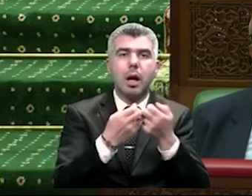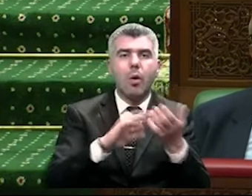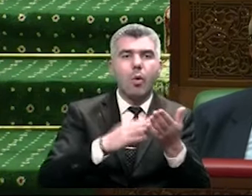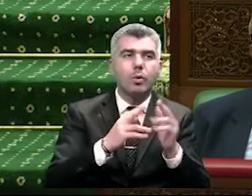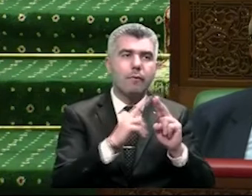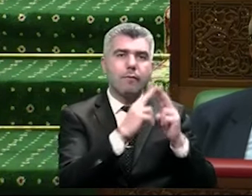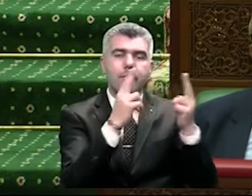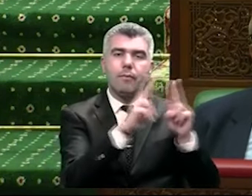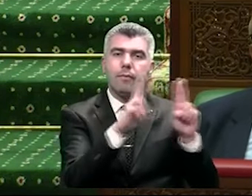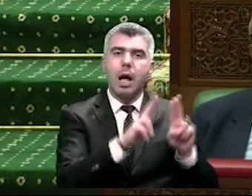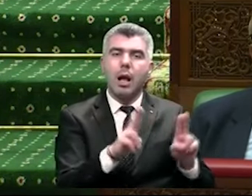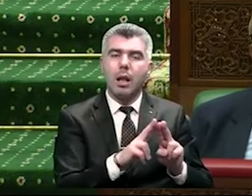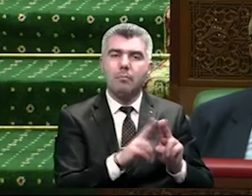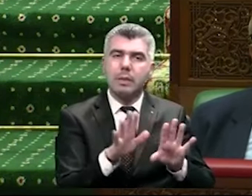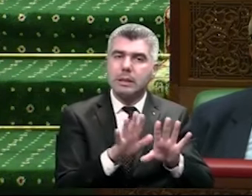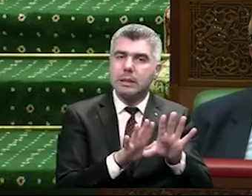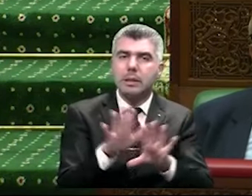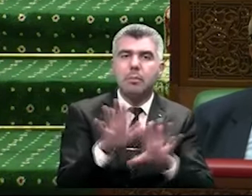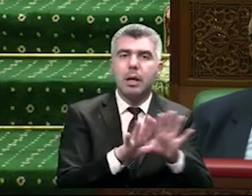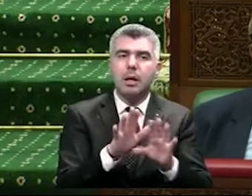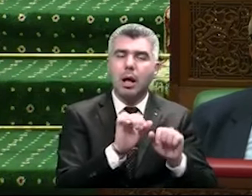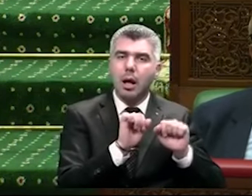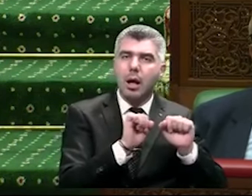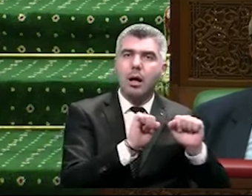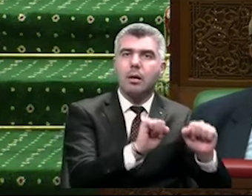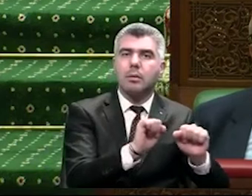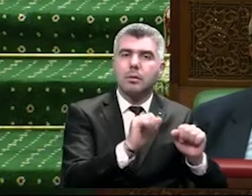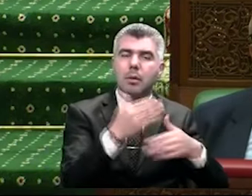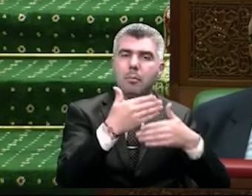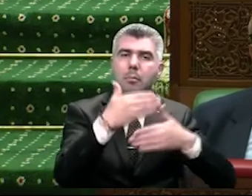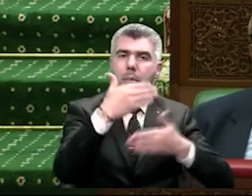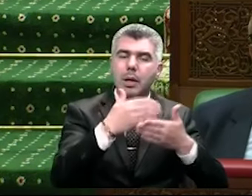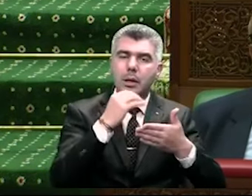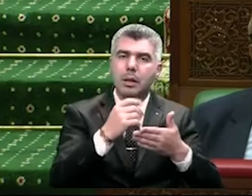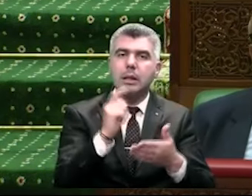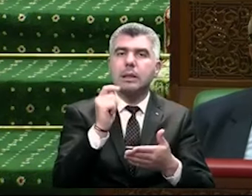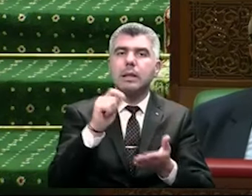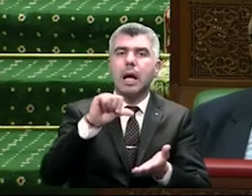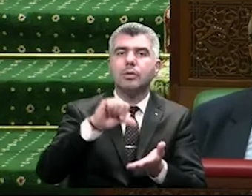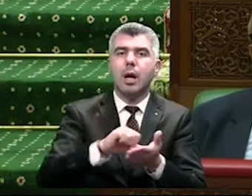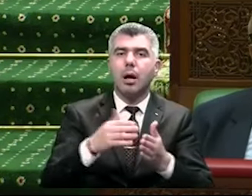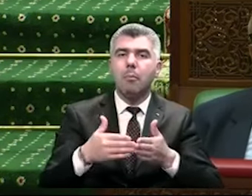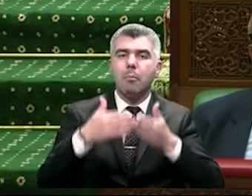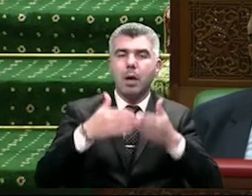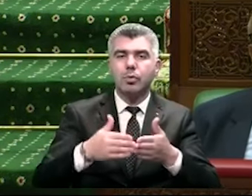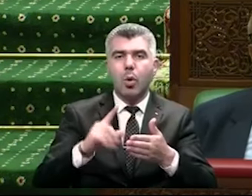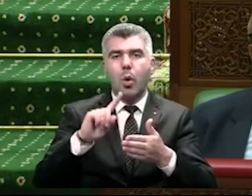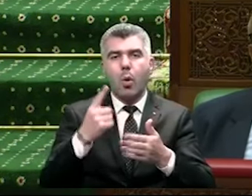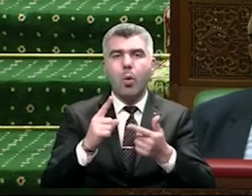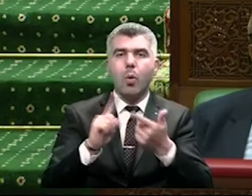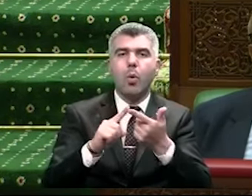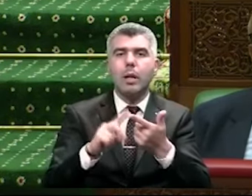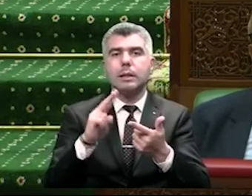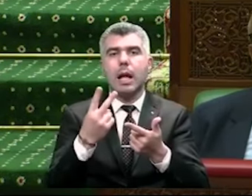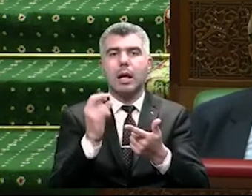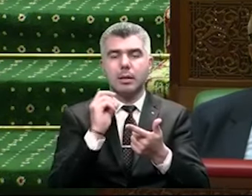من خلال التدبير الجيد والمعقل لهذا القطاع خاصه بعد مناء طنجه المتوسط ب شطرين الاول والثاني